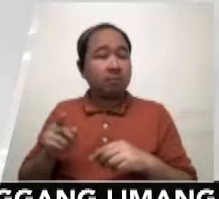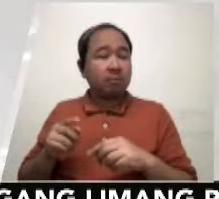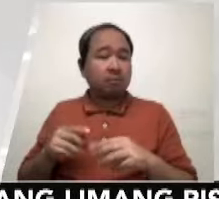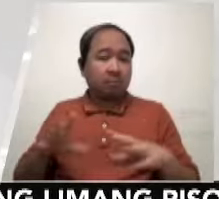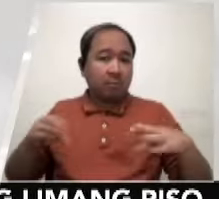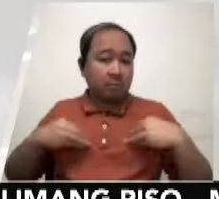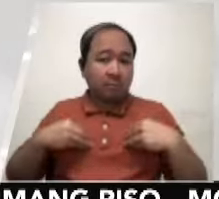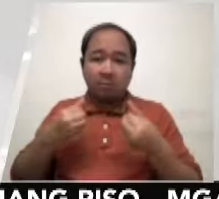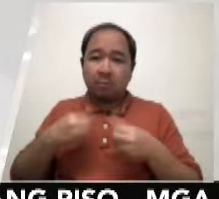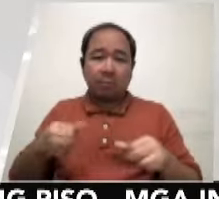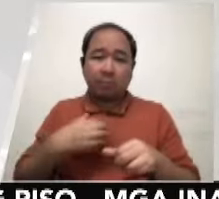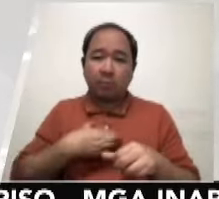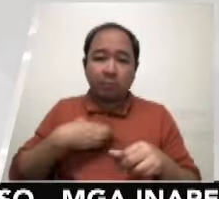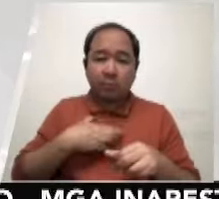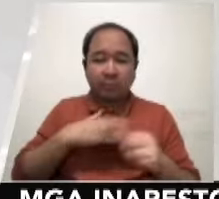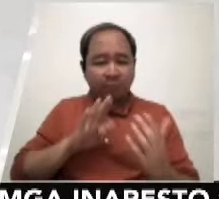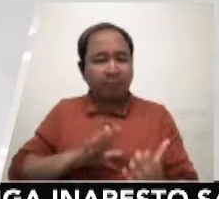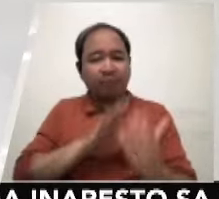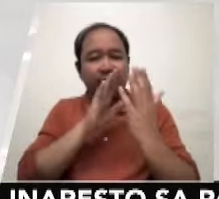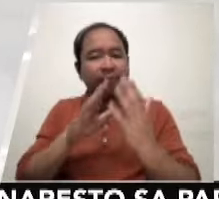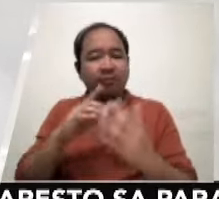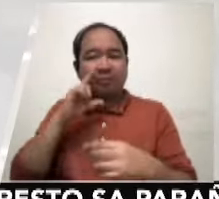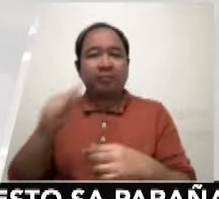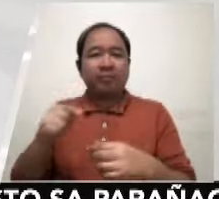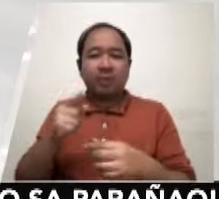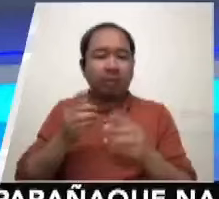isasampa laban sa kanya sa tamang forum.